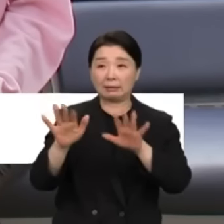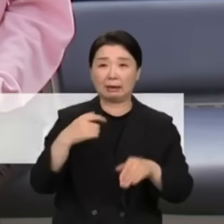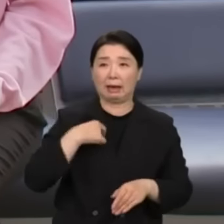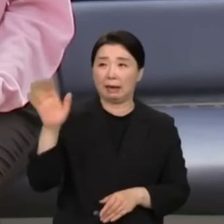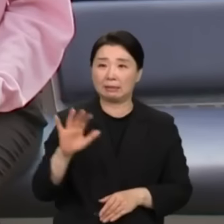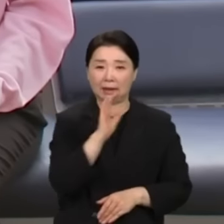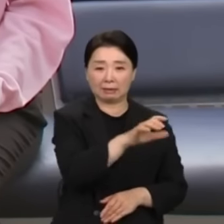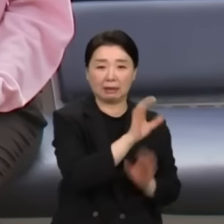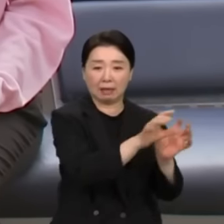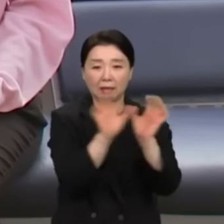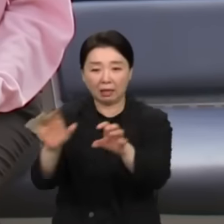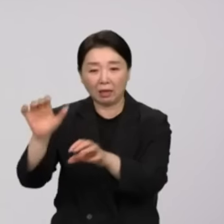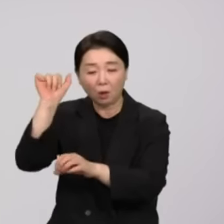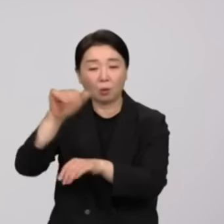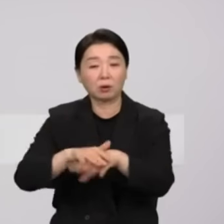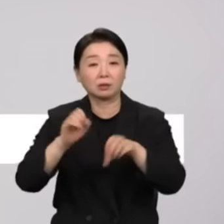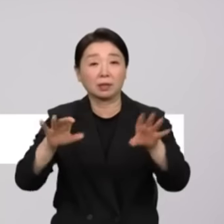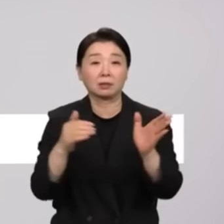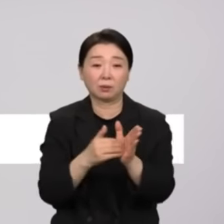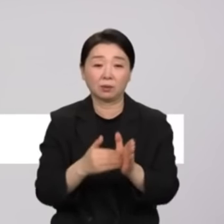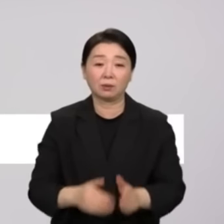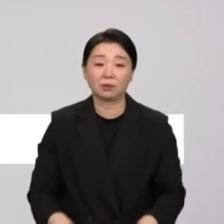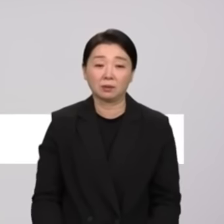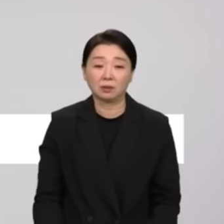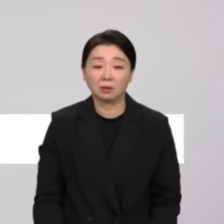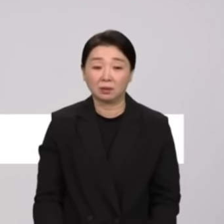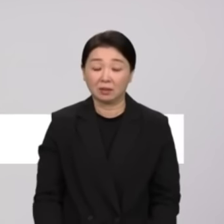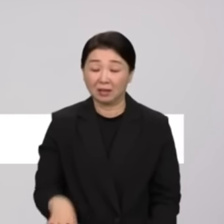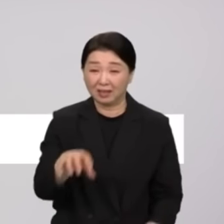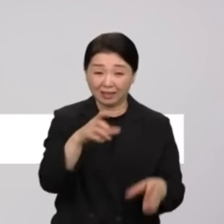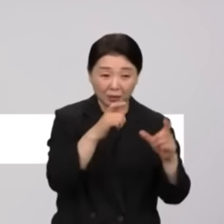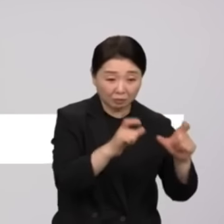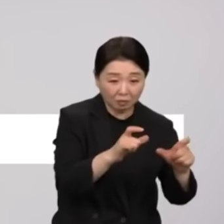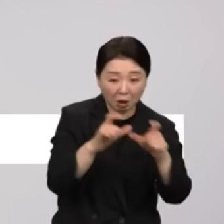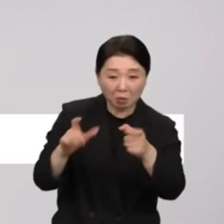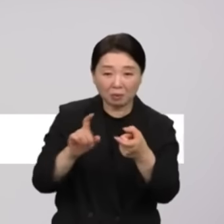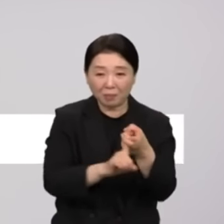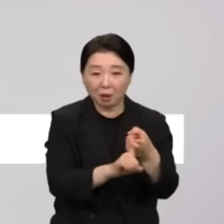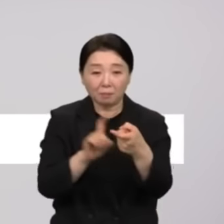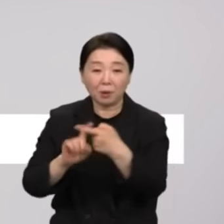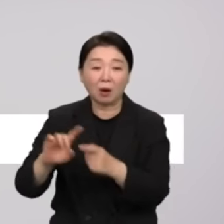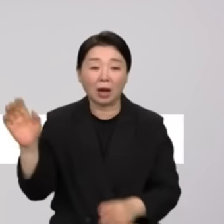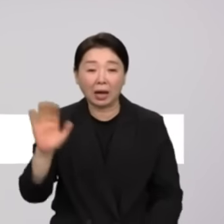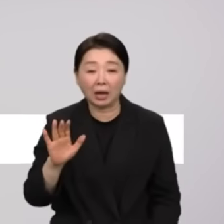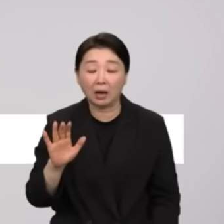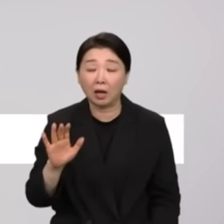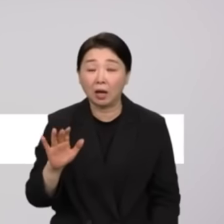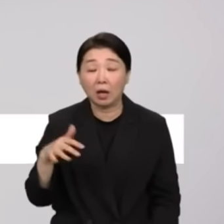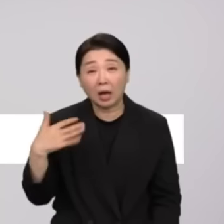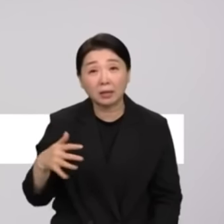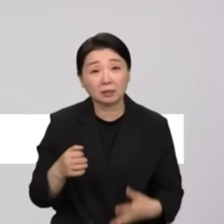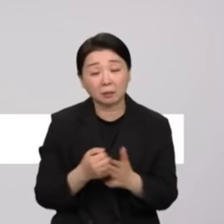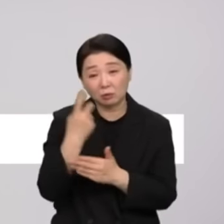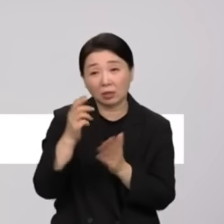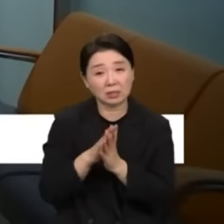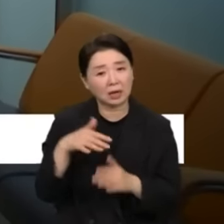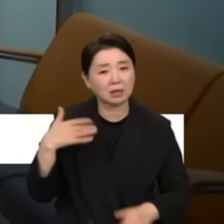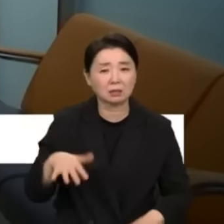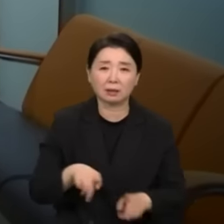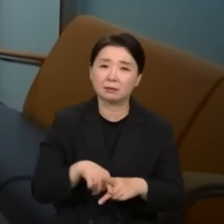오위를 허비했습니다. 관할 문제 때문에 지금 수사도 지금 시작도 안 돼 있다는 게 저는 지금 이해가 안